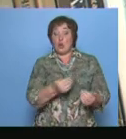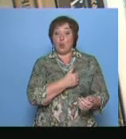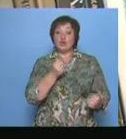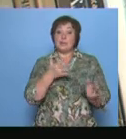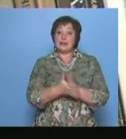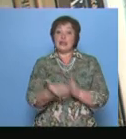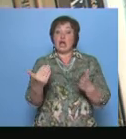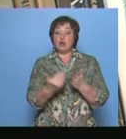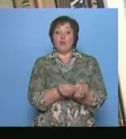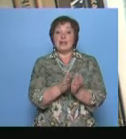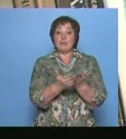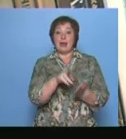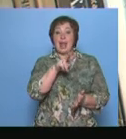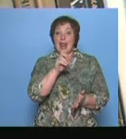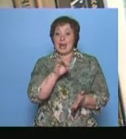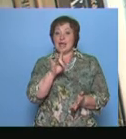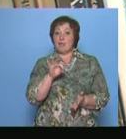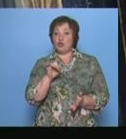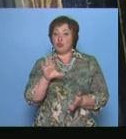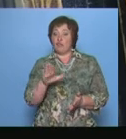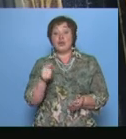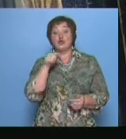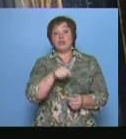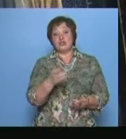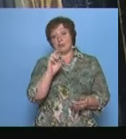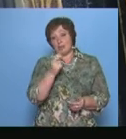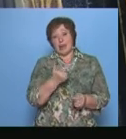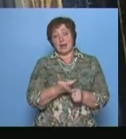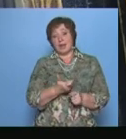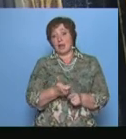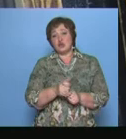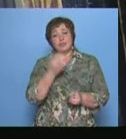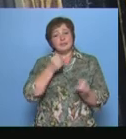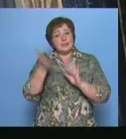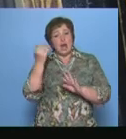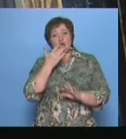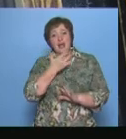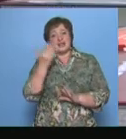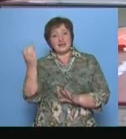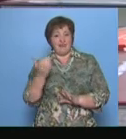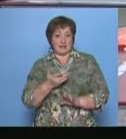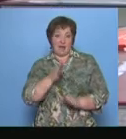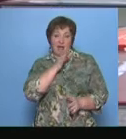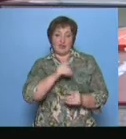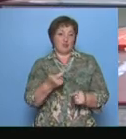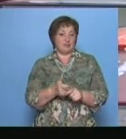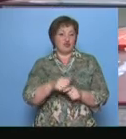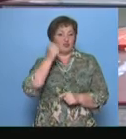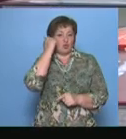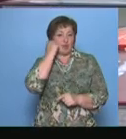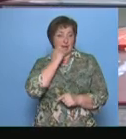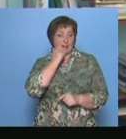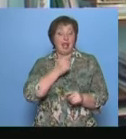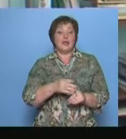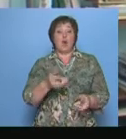на новые сборники Лермонтова. То, что сейчас есть в их библиотеке, еще с далеких советских времен и сильно обветшало. Впрочем, говорит,